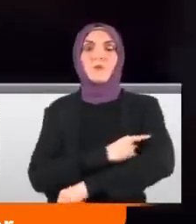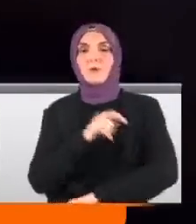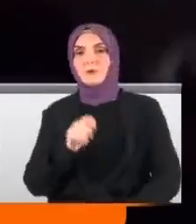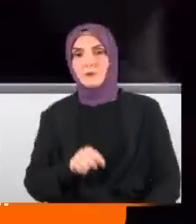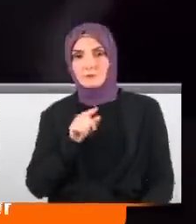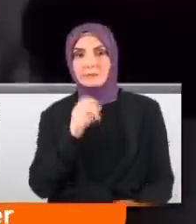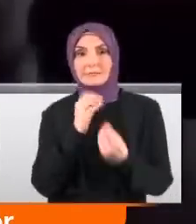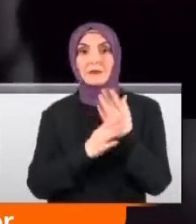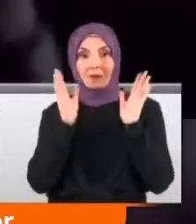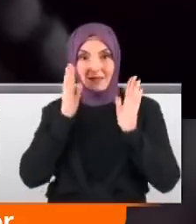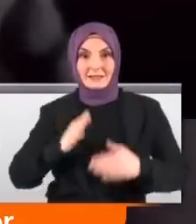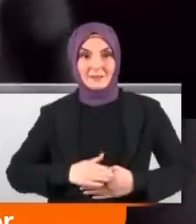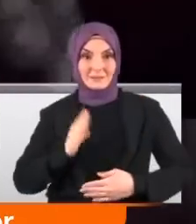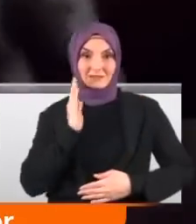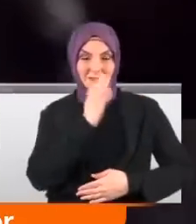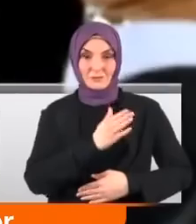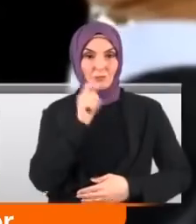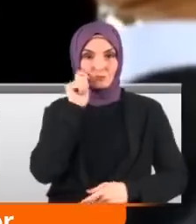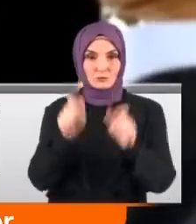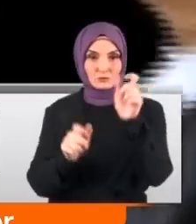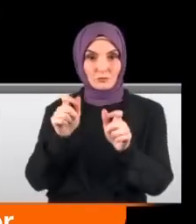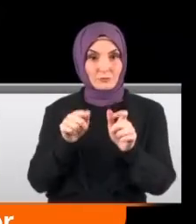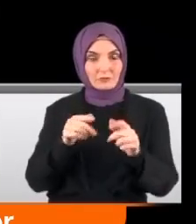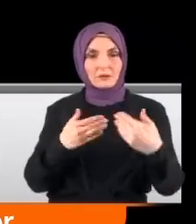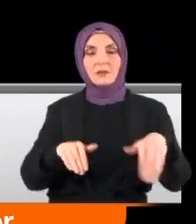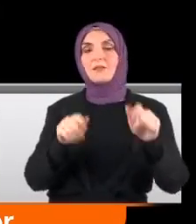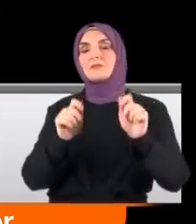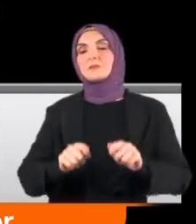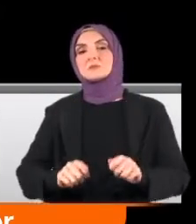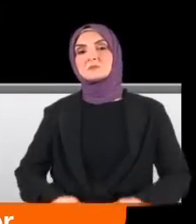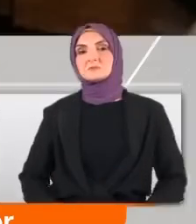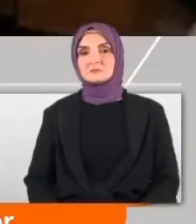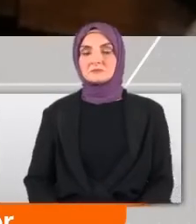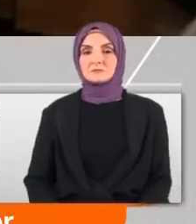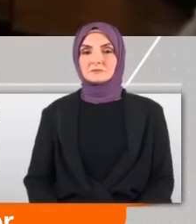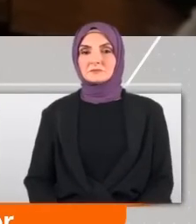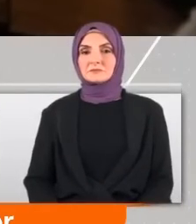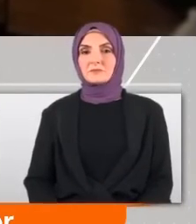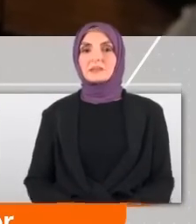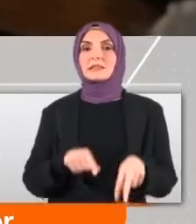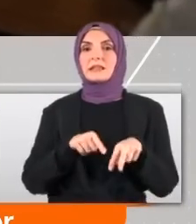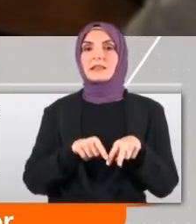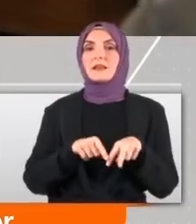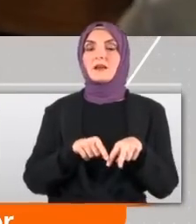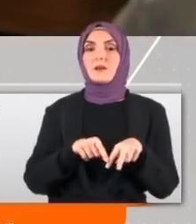Sabah namazına giden müminler engellendi. I believe in the Palestinian Empire. Netanyahu hükümetinin gerçek yüzünü